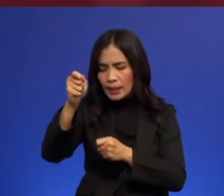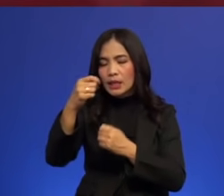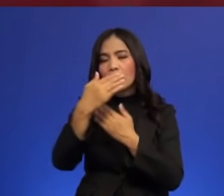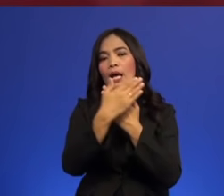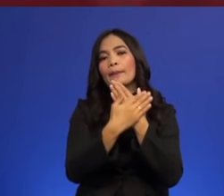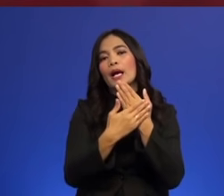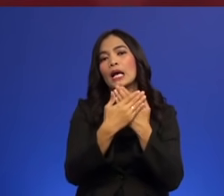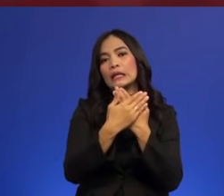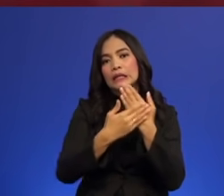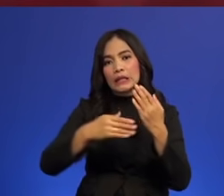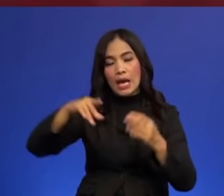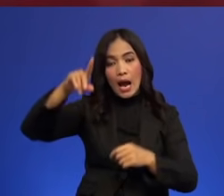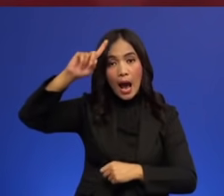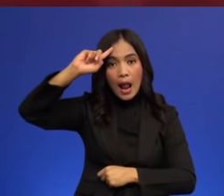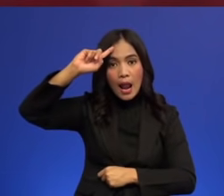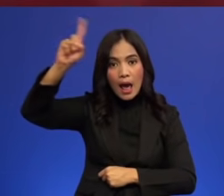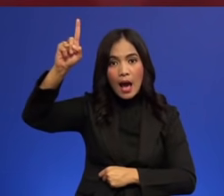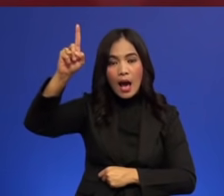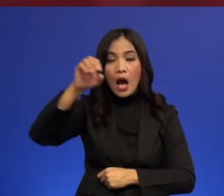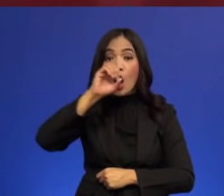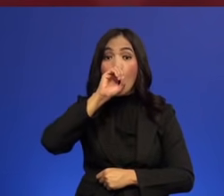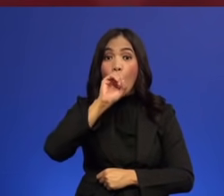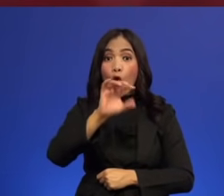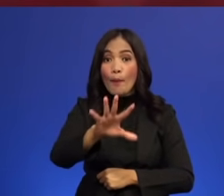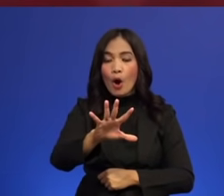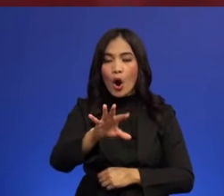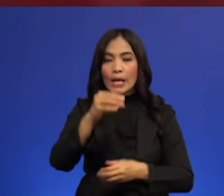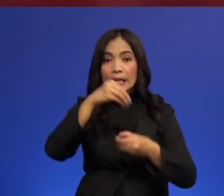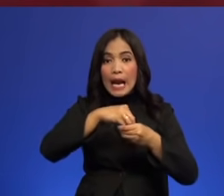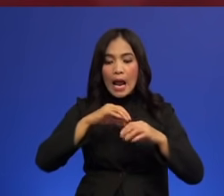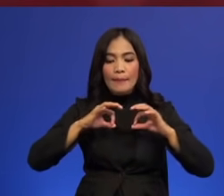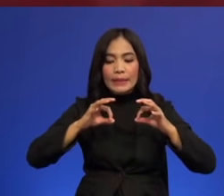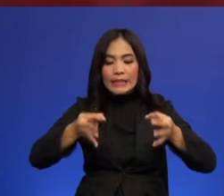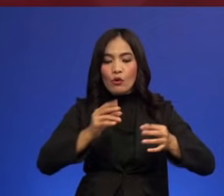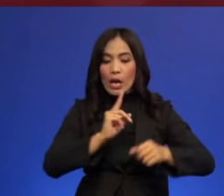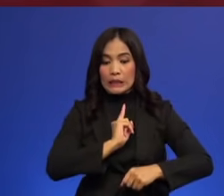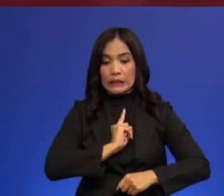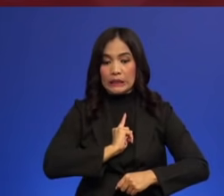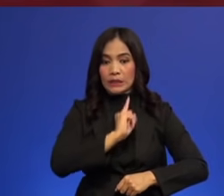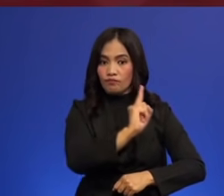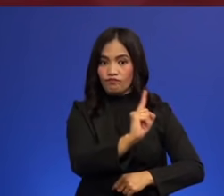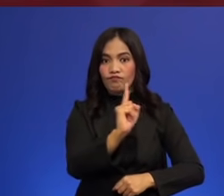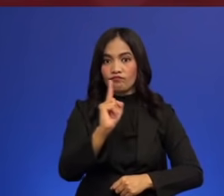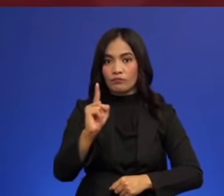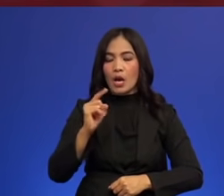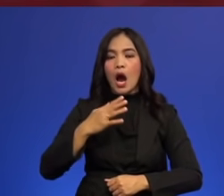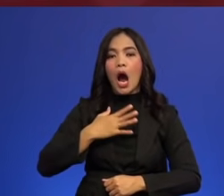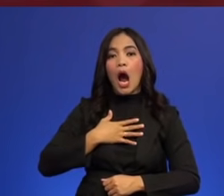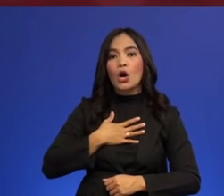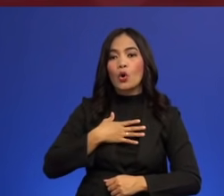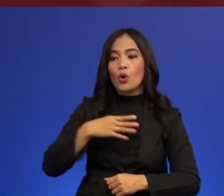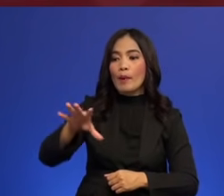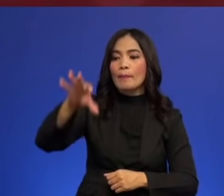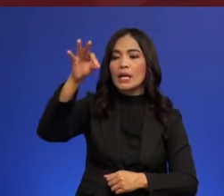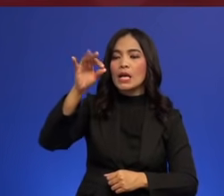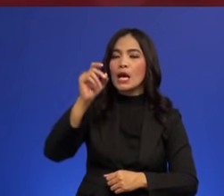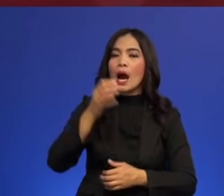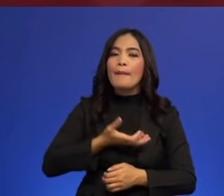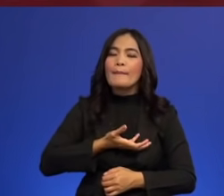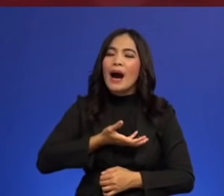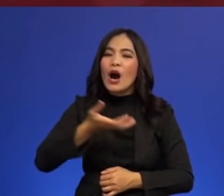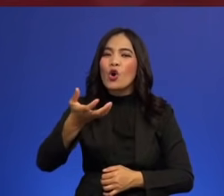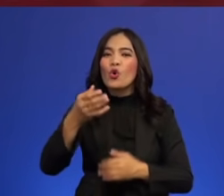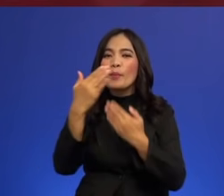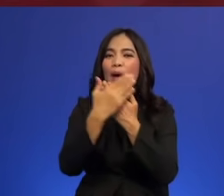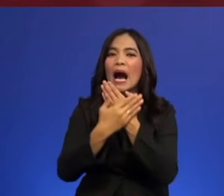mengasihi Allah. Kita katakan kepada jiwa kita masing-masing, aku memilih untuk mengasihi